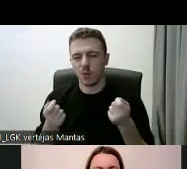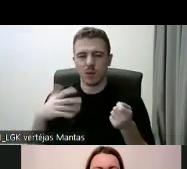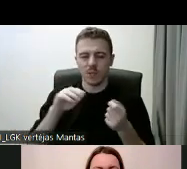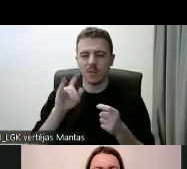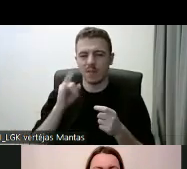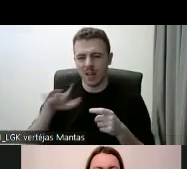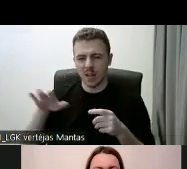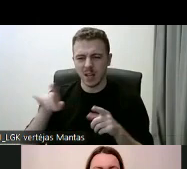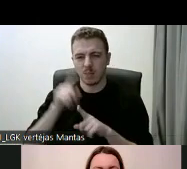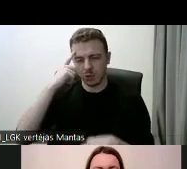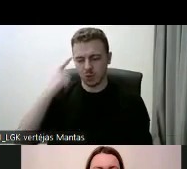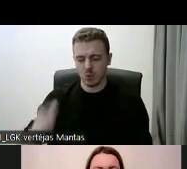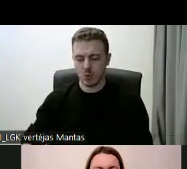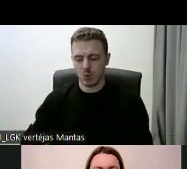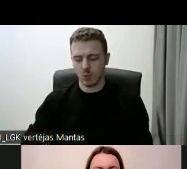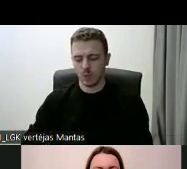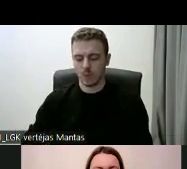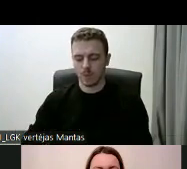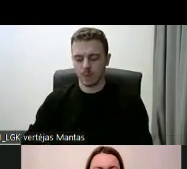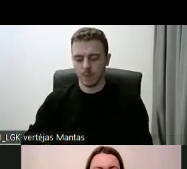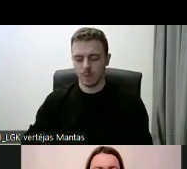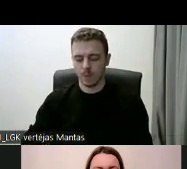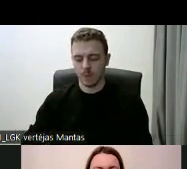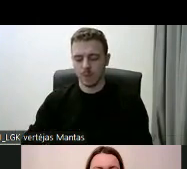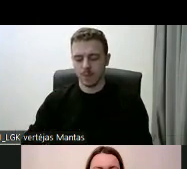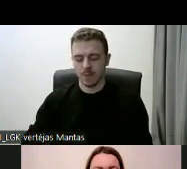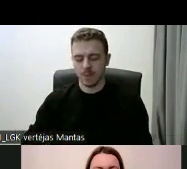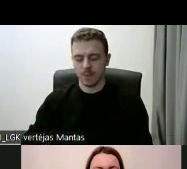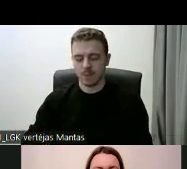mokiniai. Penktoji klaida.